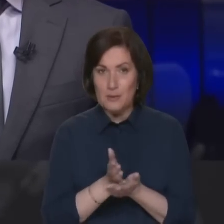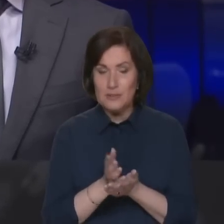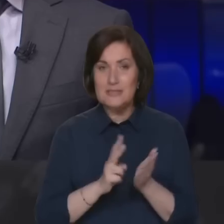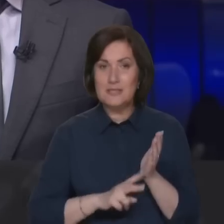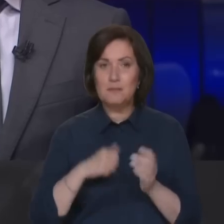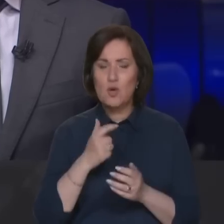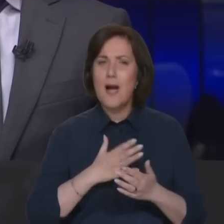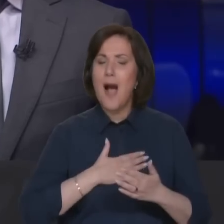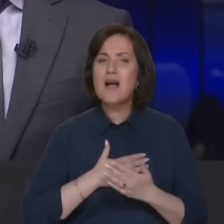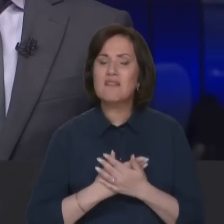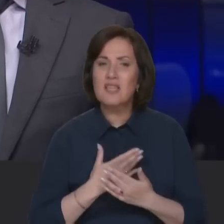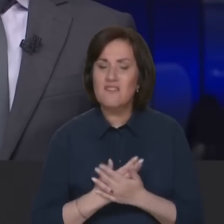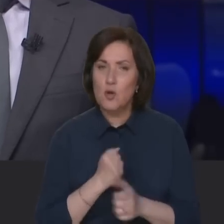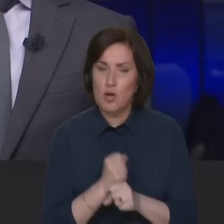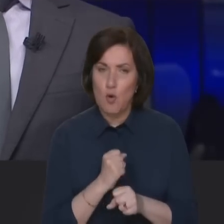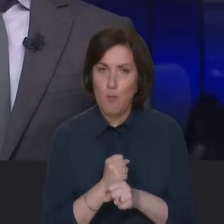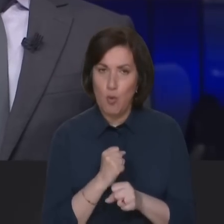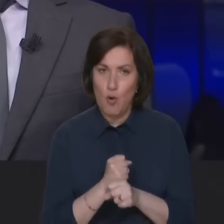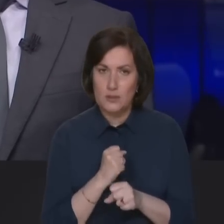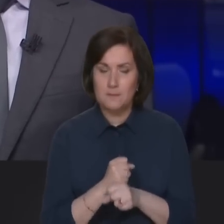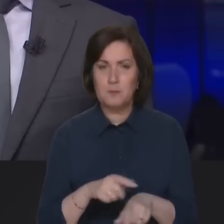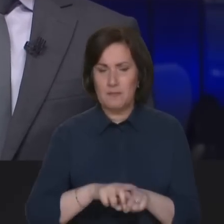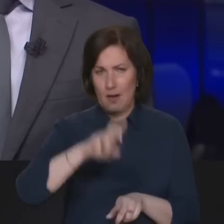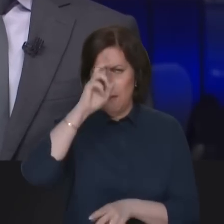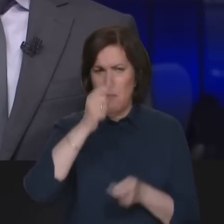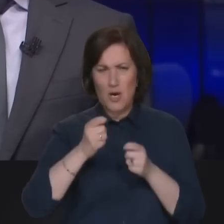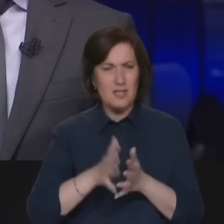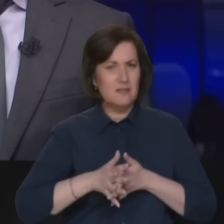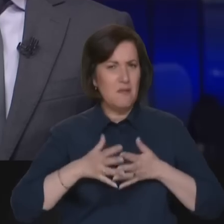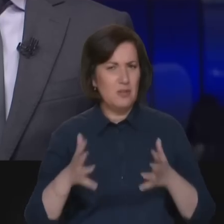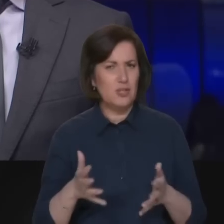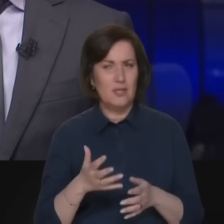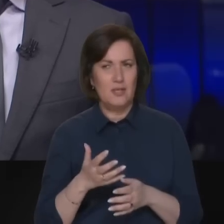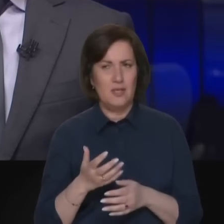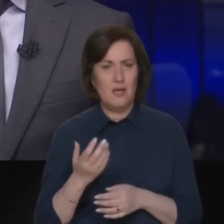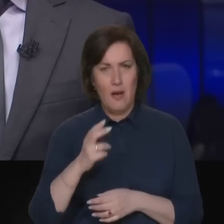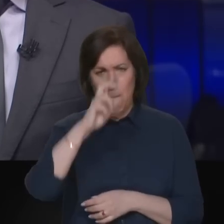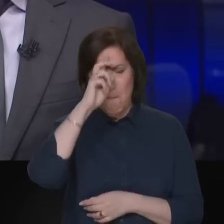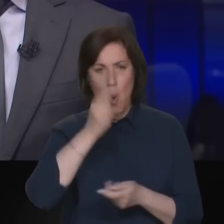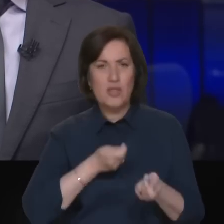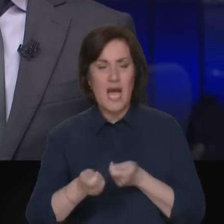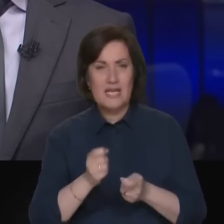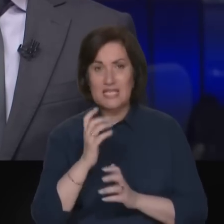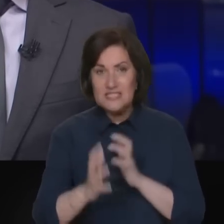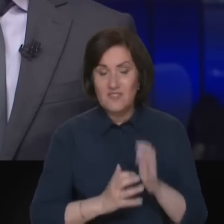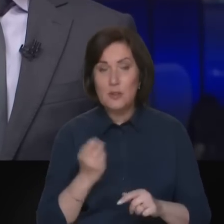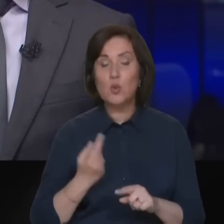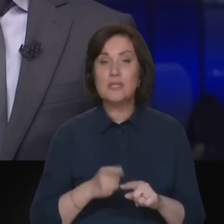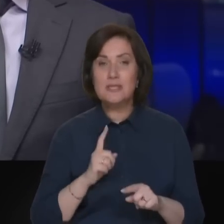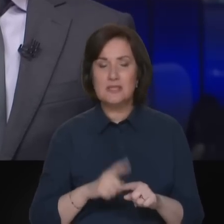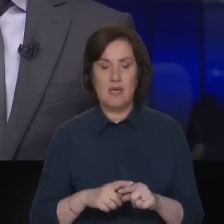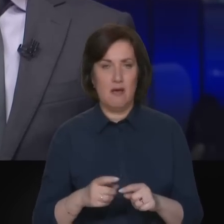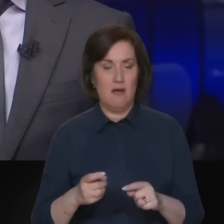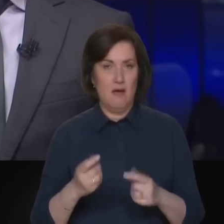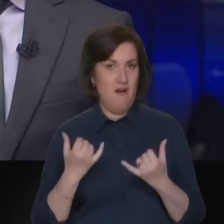70 років активної роботи в ролі монарха, однієї з найбільших чи не найбільших монархій світу. Це, власне кажучи,